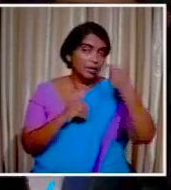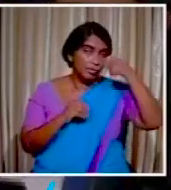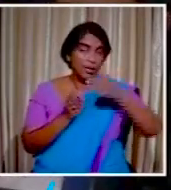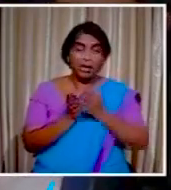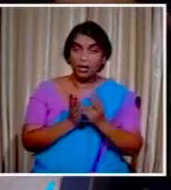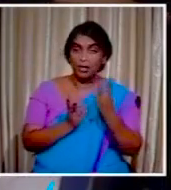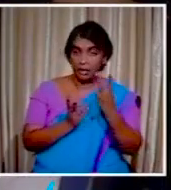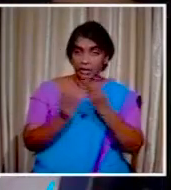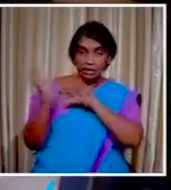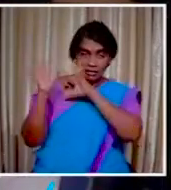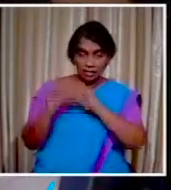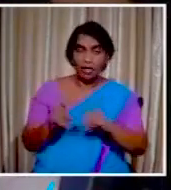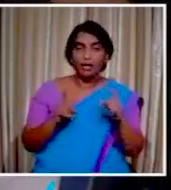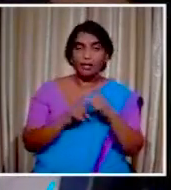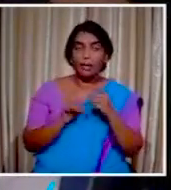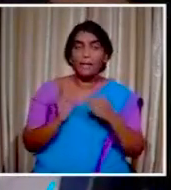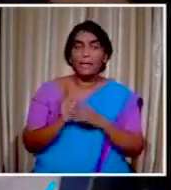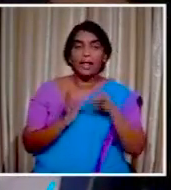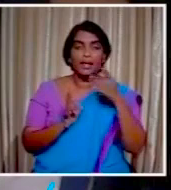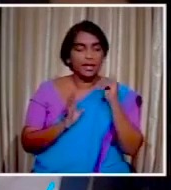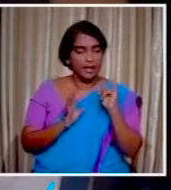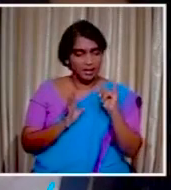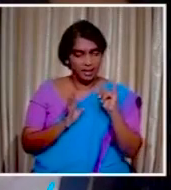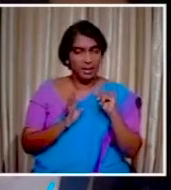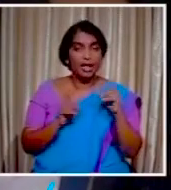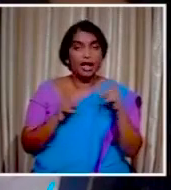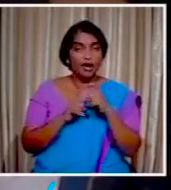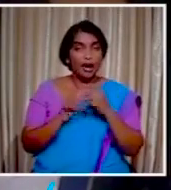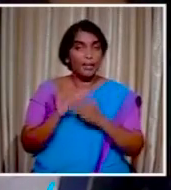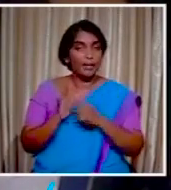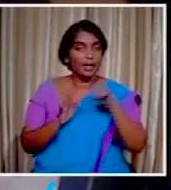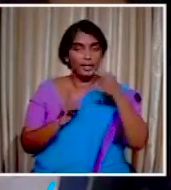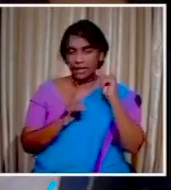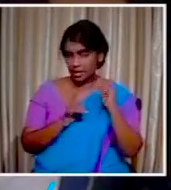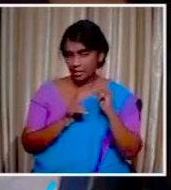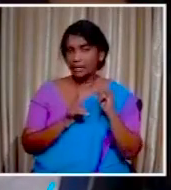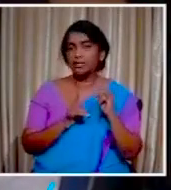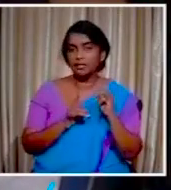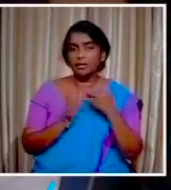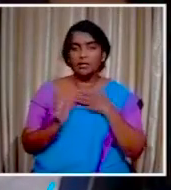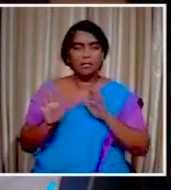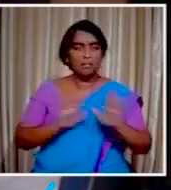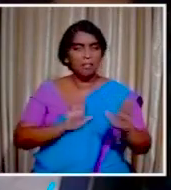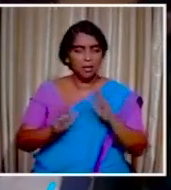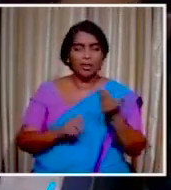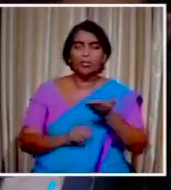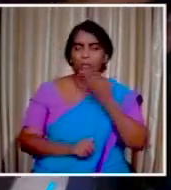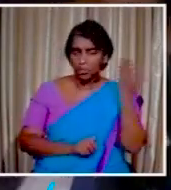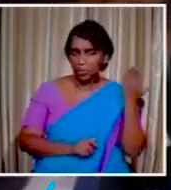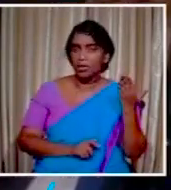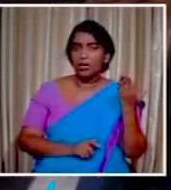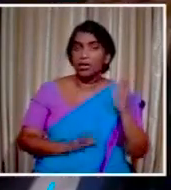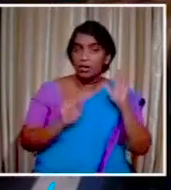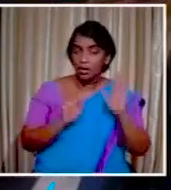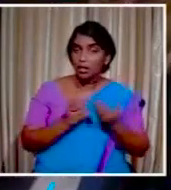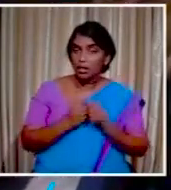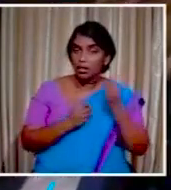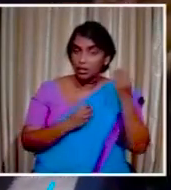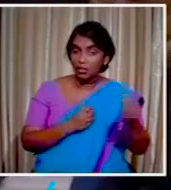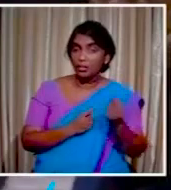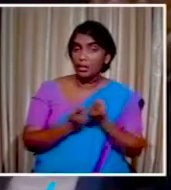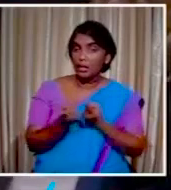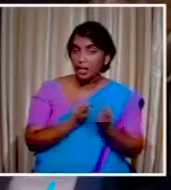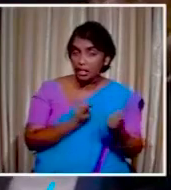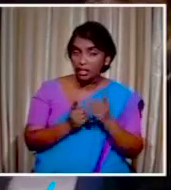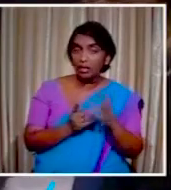ගෙනාවොත් එහෙම ඩොලර් මිලියන 160යි. ඩොලර් මිලියන 160යි. ඒක අපිට කළමනාකරණය කරන්න පුළුවන්. හැබැයි අපි දුන්නොත් එහෙම